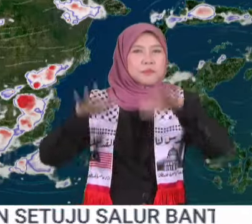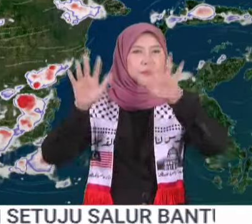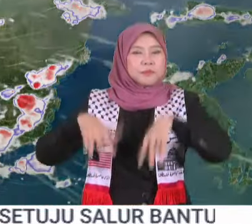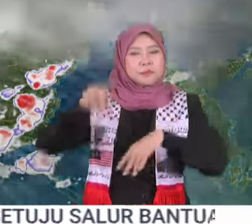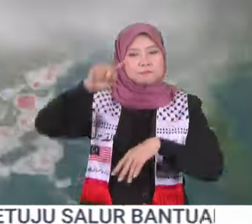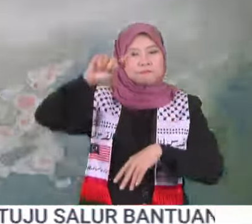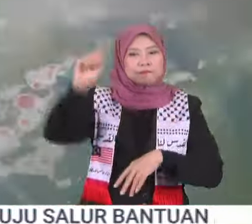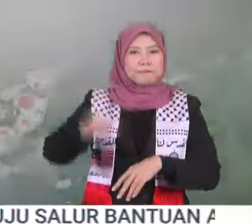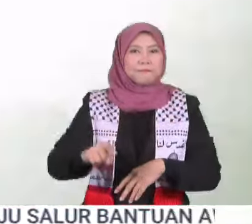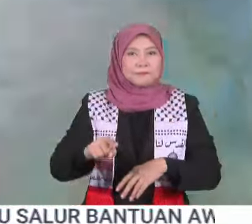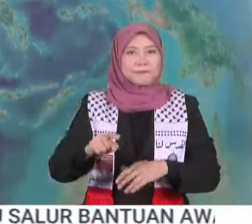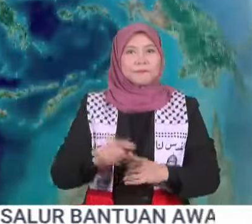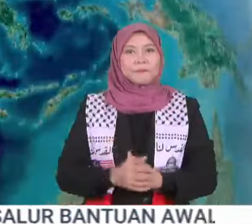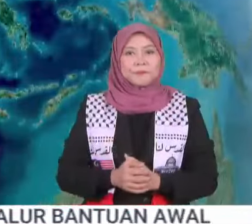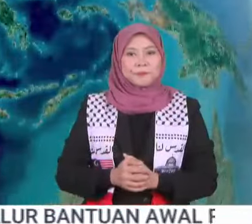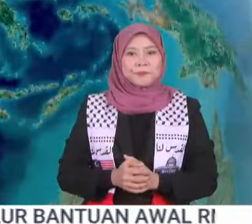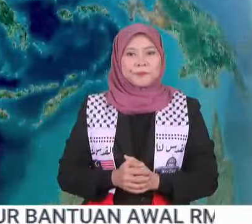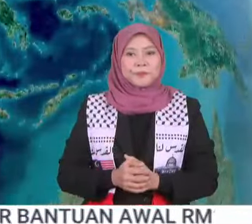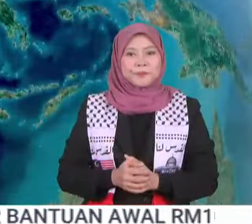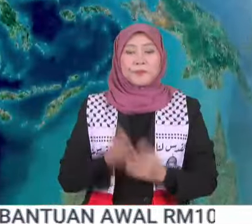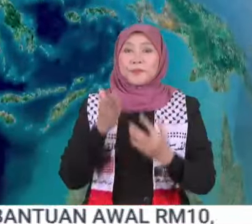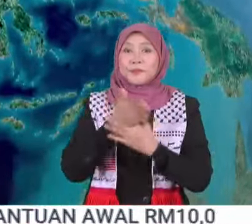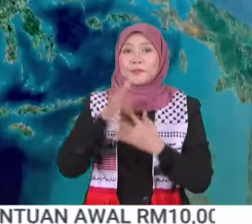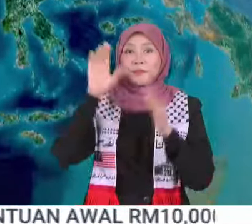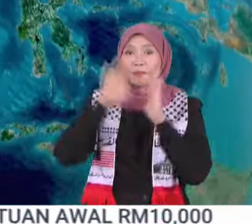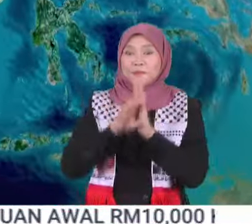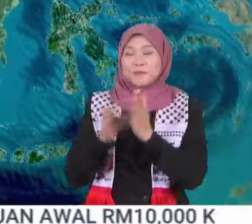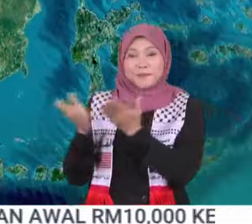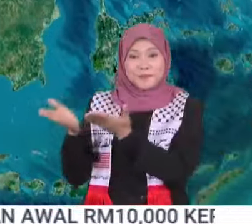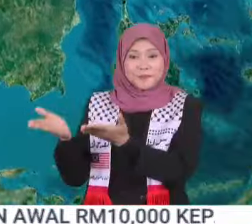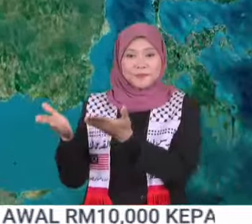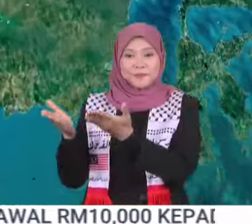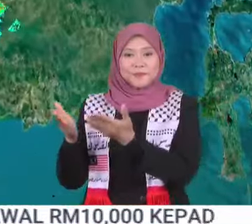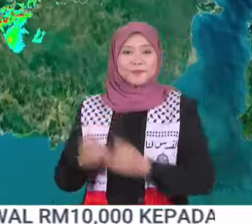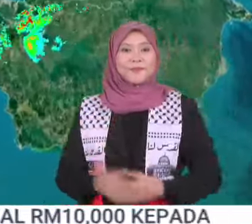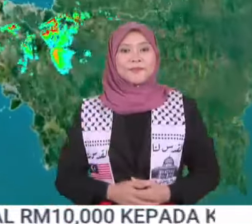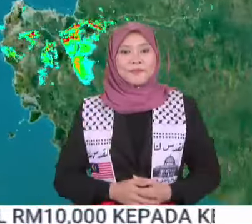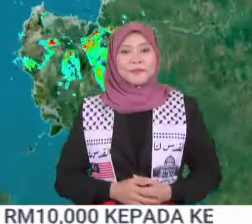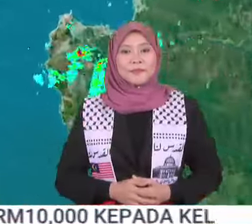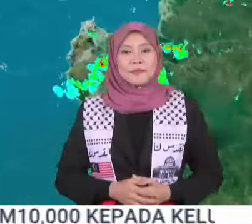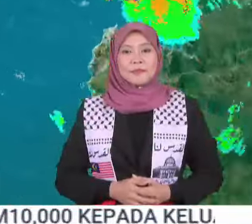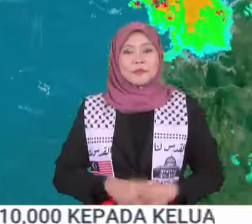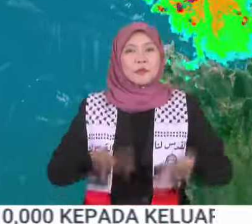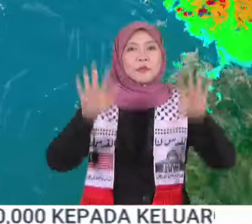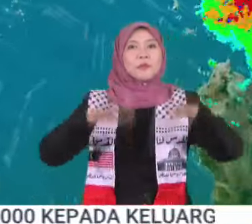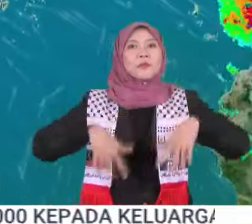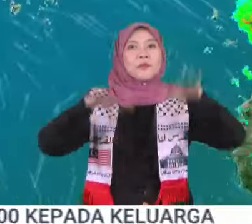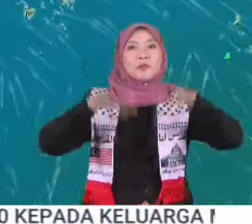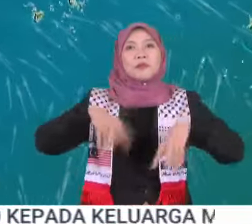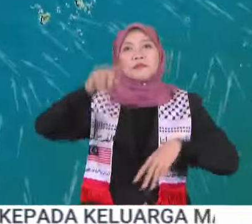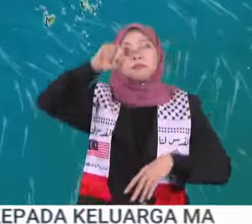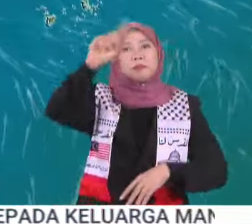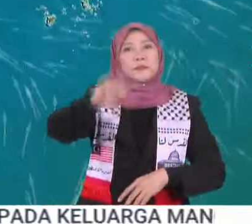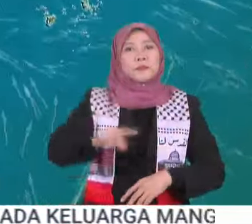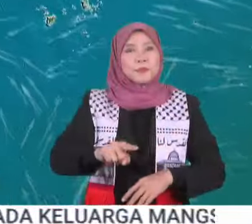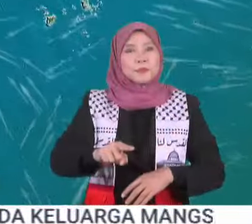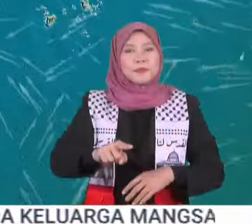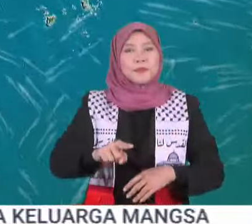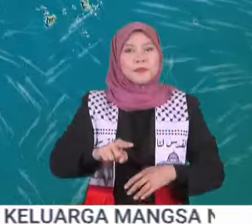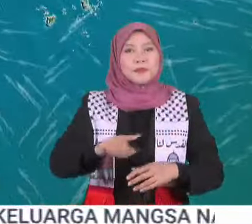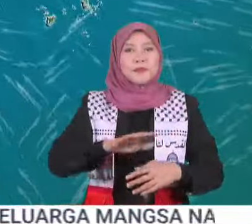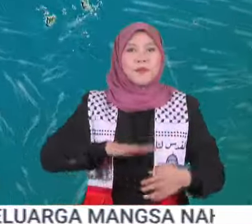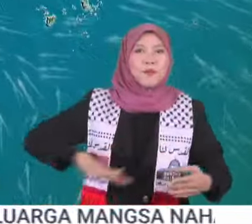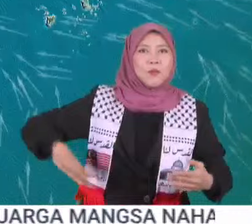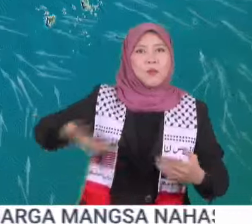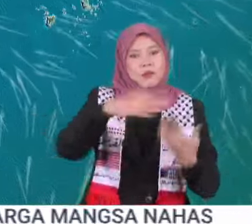ribut petir. Hal ini dapat dilihat melalui paparan gema radar pada ketika ini. Hujan berserta ribut petir kini meliputi di